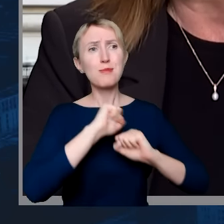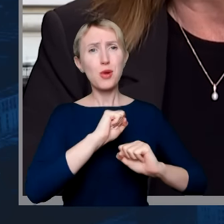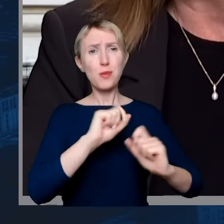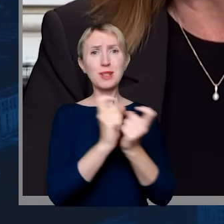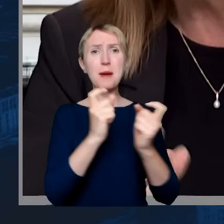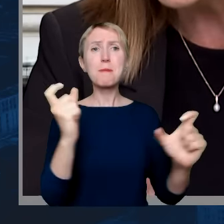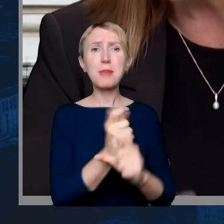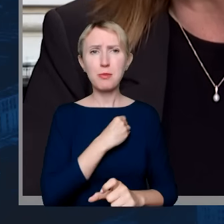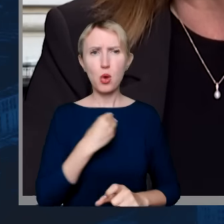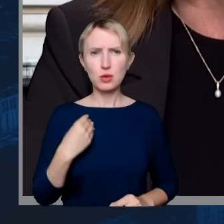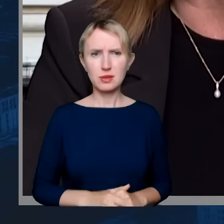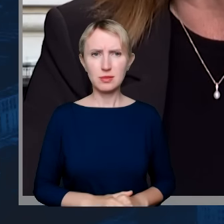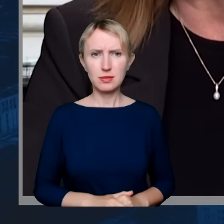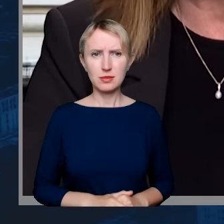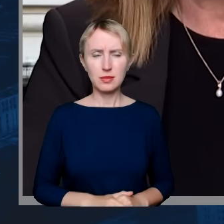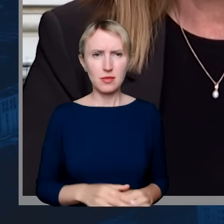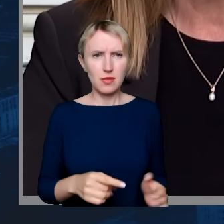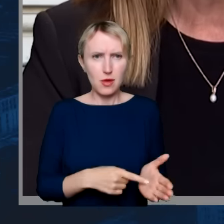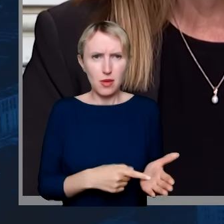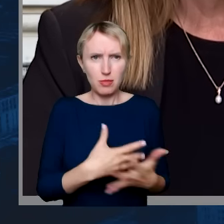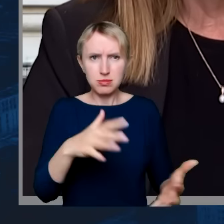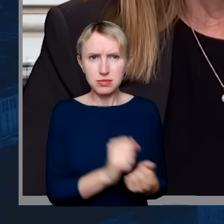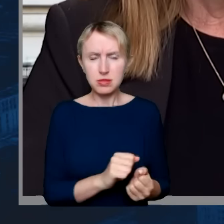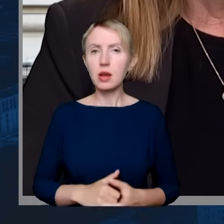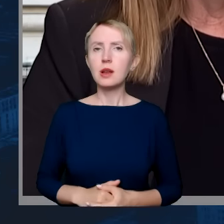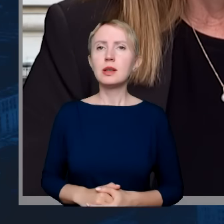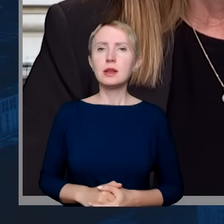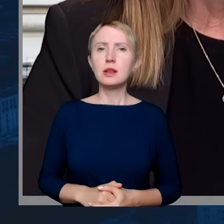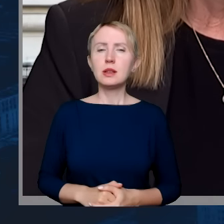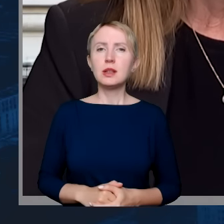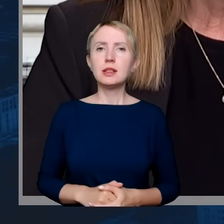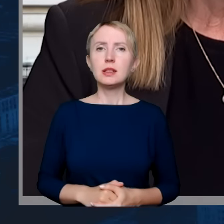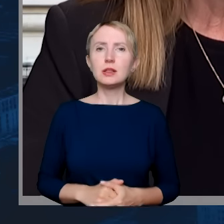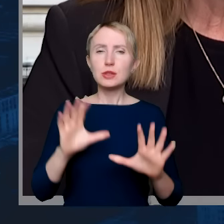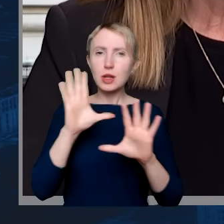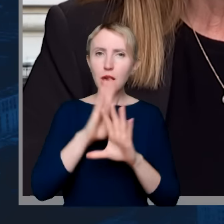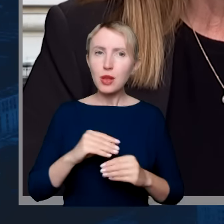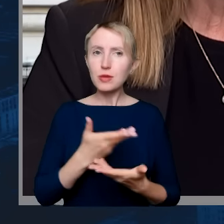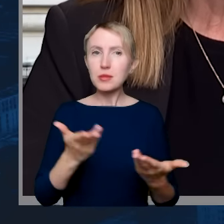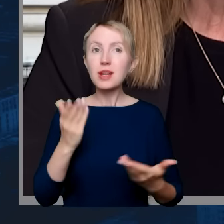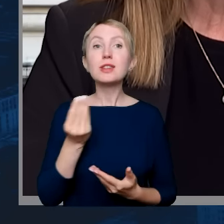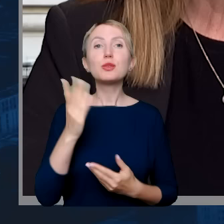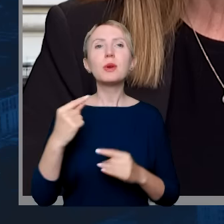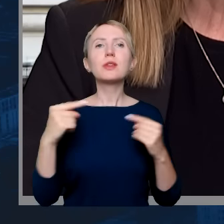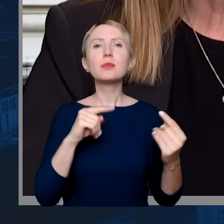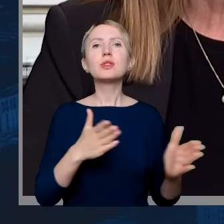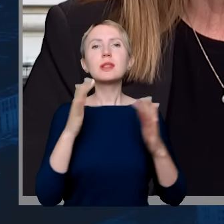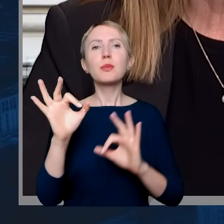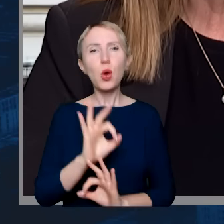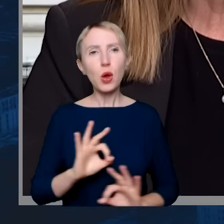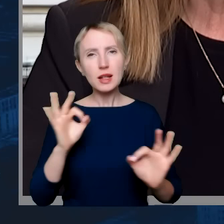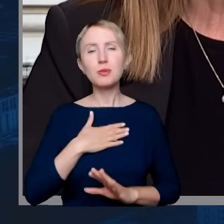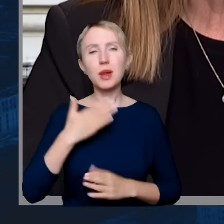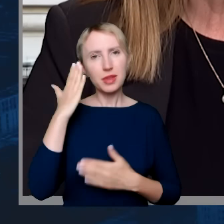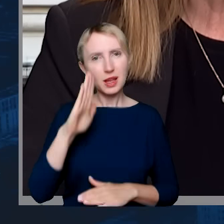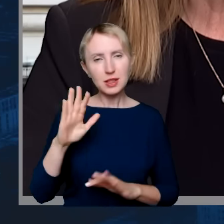polskim? To jest dopiero dramat. Szanowni Państwo, to jeszcze będziemy o tym dyskutowali przy następnej okazji. Mam nadzieję, że pan senator też się pojawi